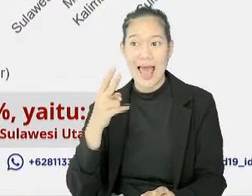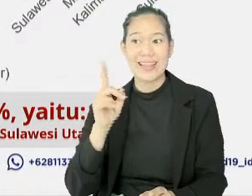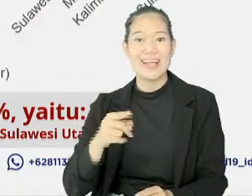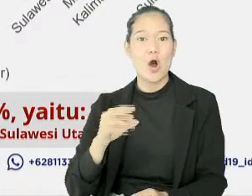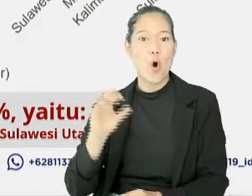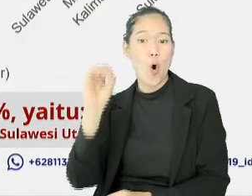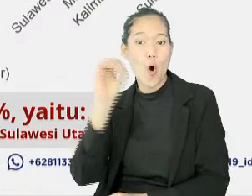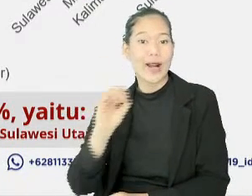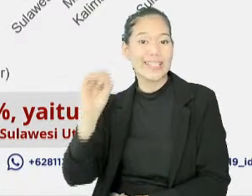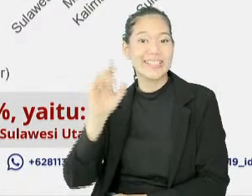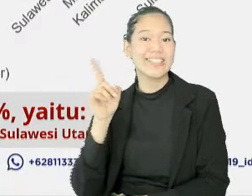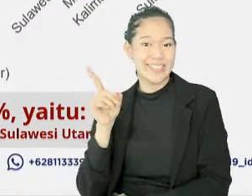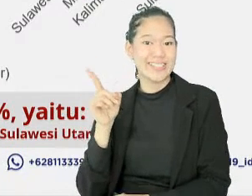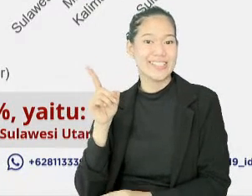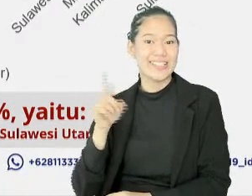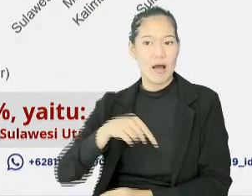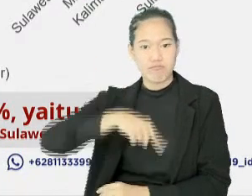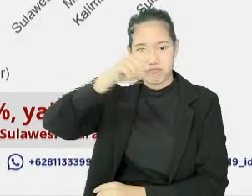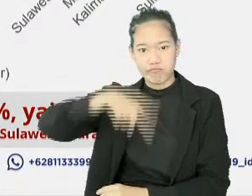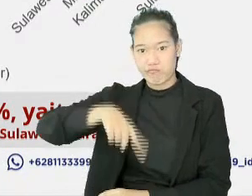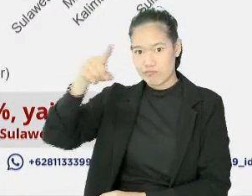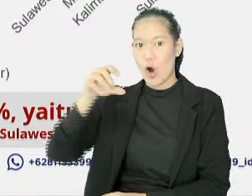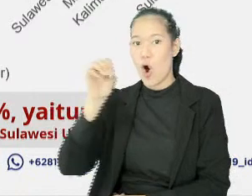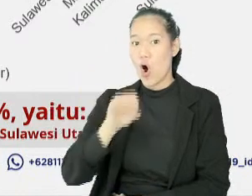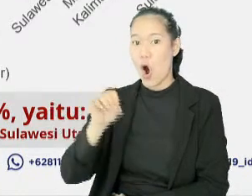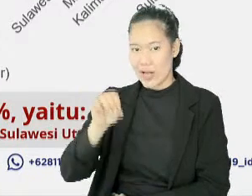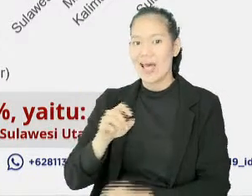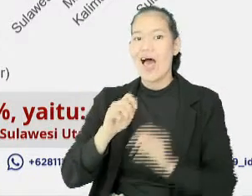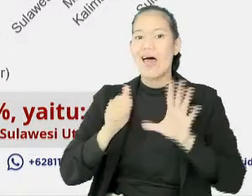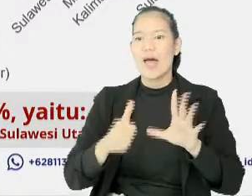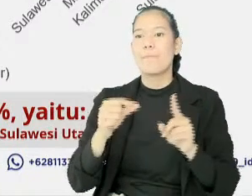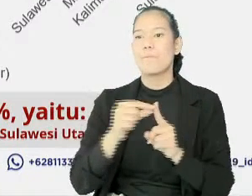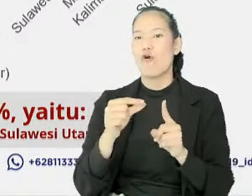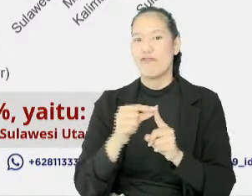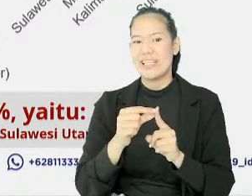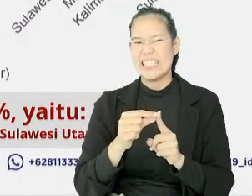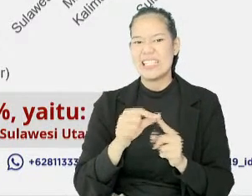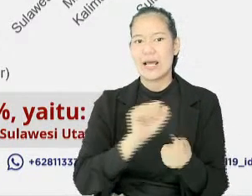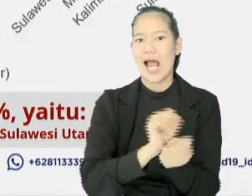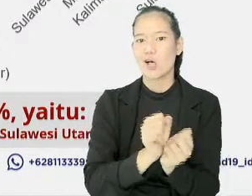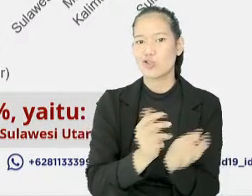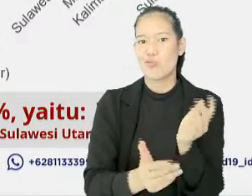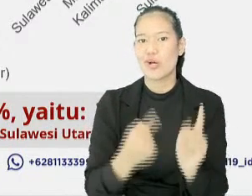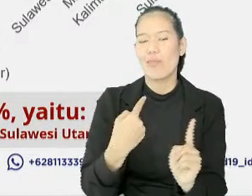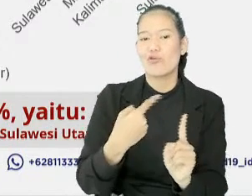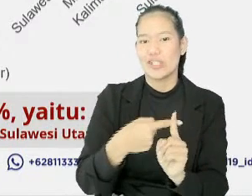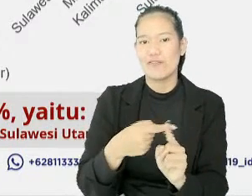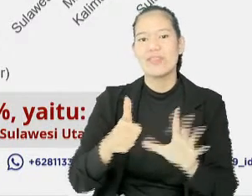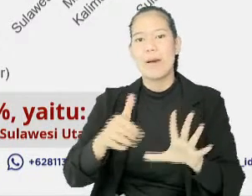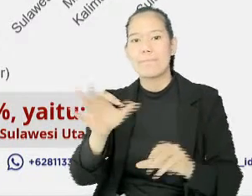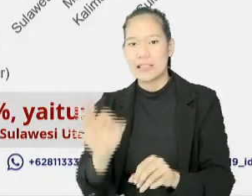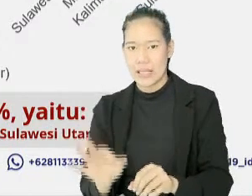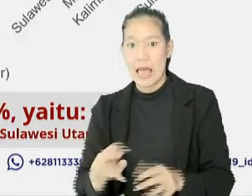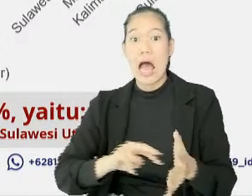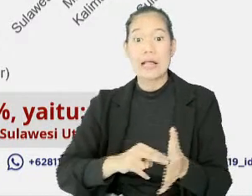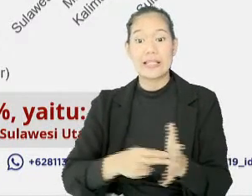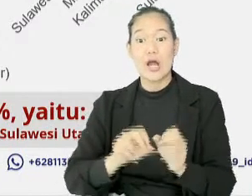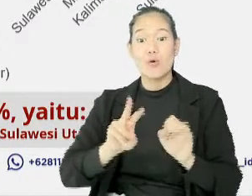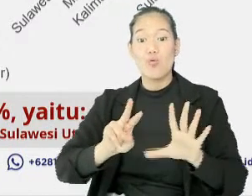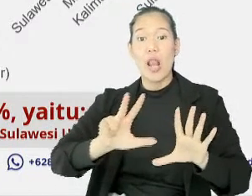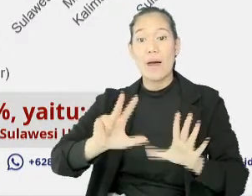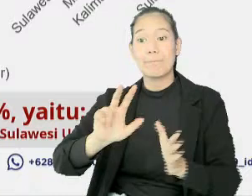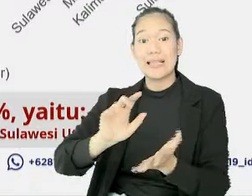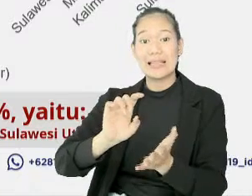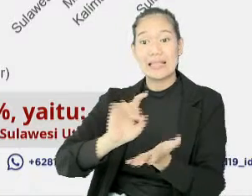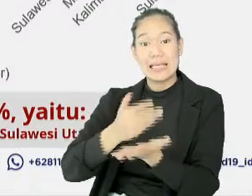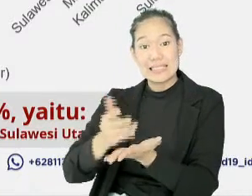yang berwarna orange masih ada enam provinsi dengan positif litrev diatas lima persen tapi ini kabar baiknya berarti 28 provinsi